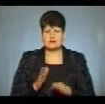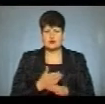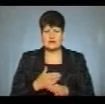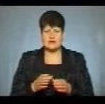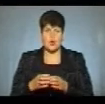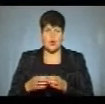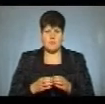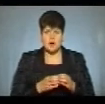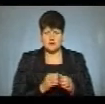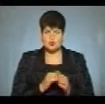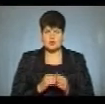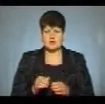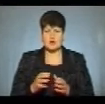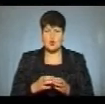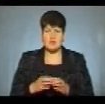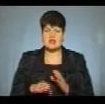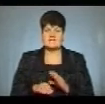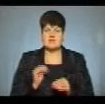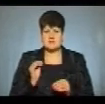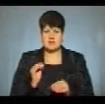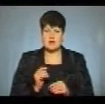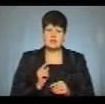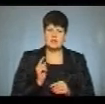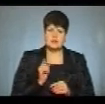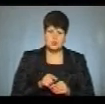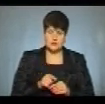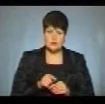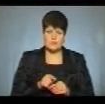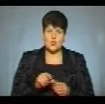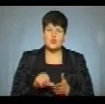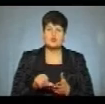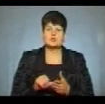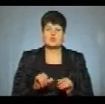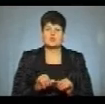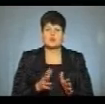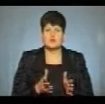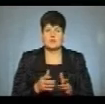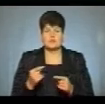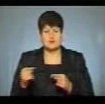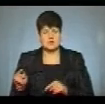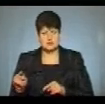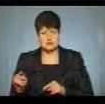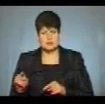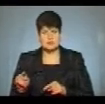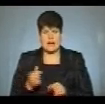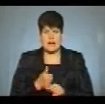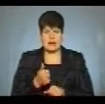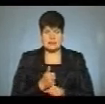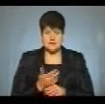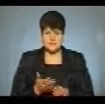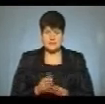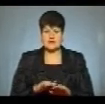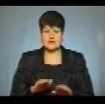команди, і кожна команда вибирала або в той номінації участі в конкурсі, або в інакшій – лідера. Вирушили